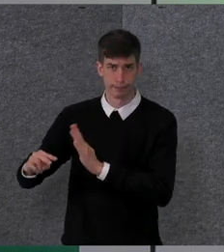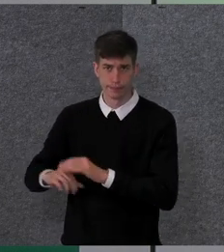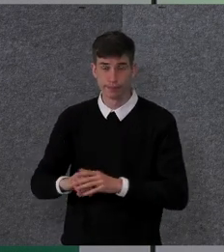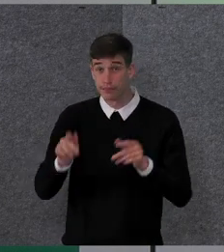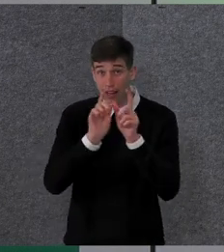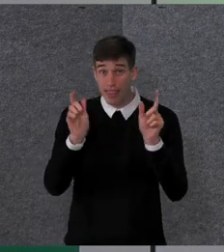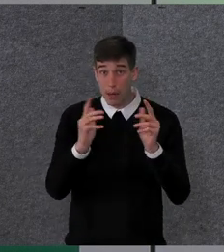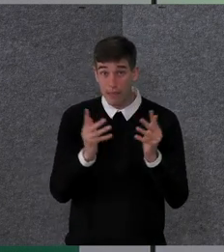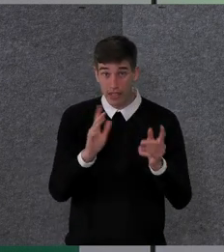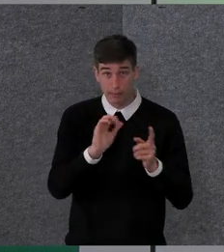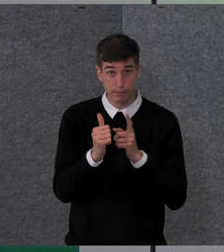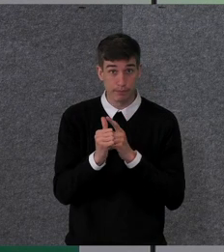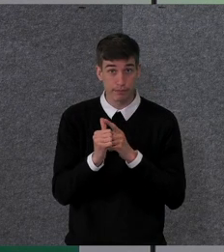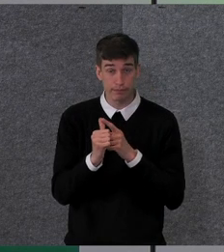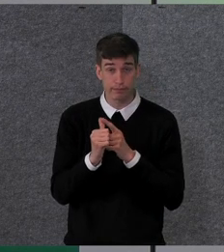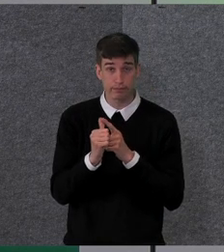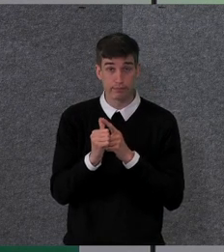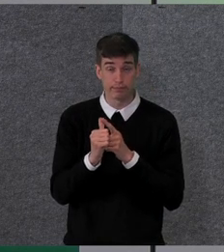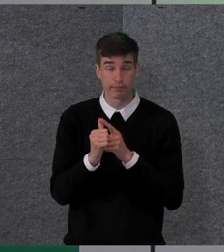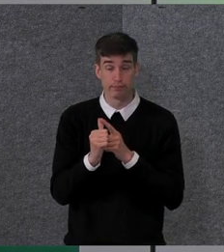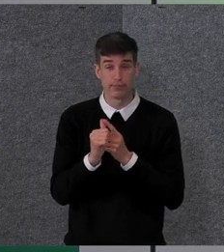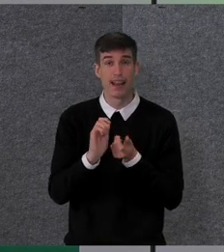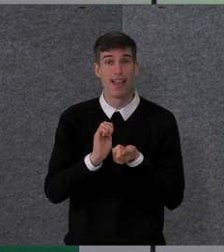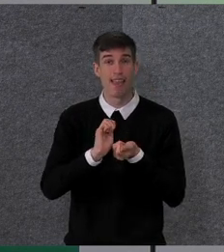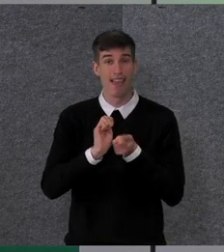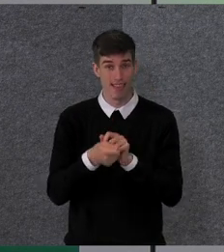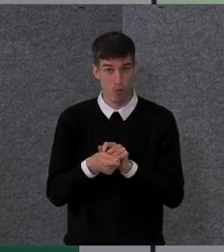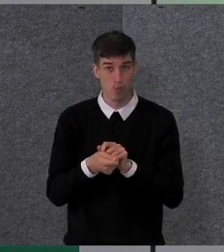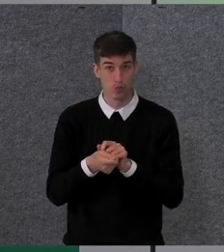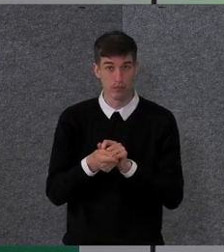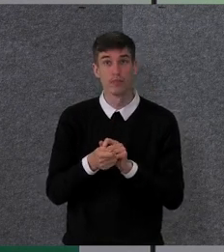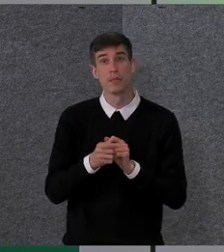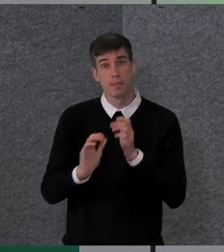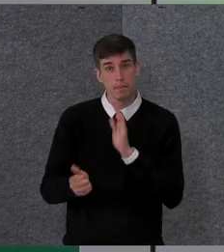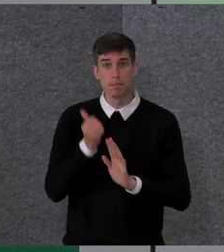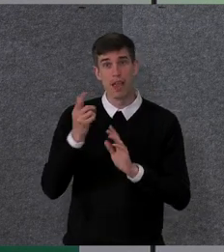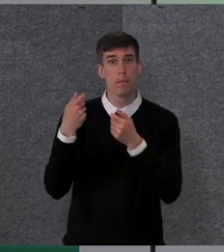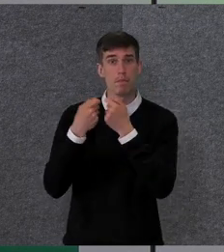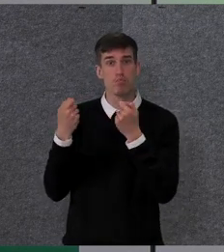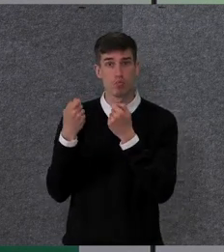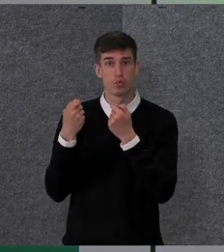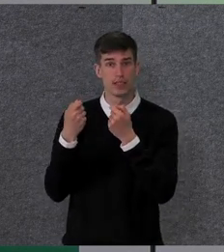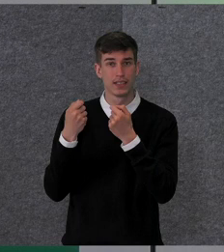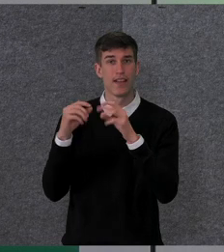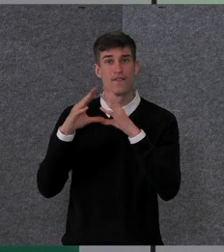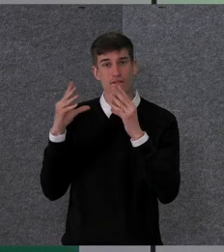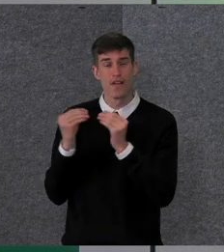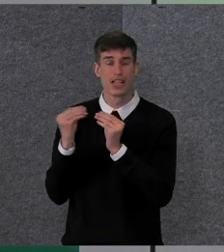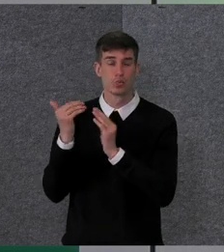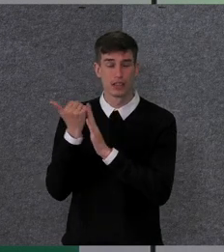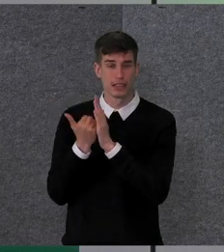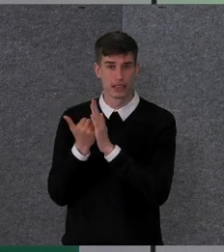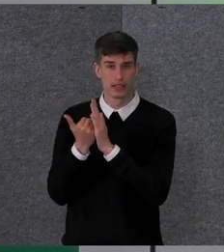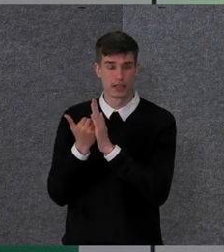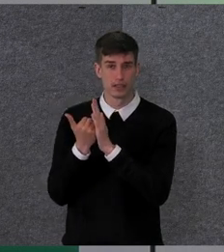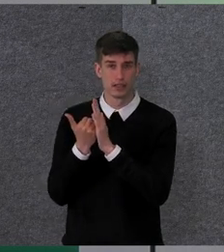geht es dabei um zwei Punkte. Denn durch diese Änderung berücksichtigen wir erstens die Entscheidung des Bundesverfassungsgerichtes zur dritten Option.